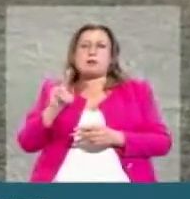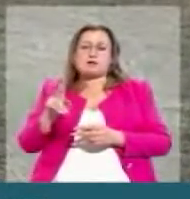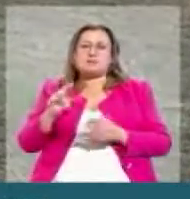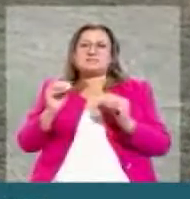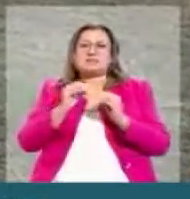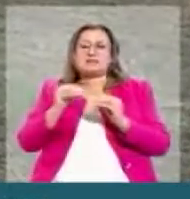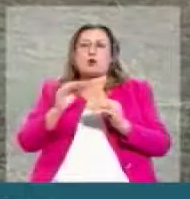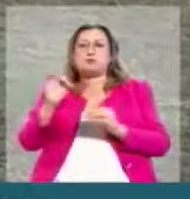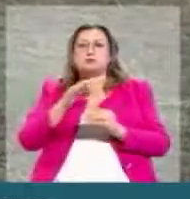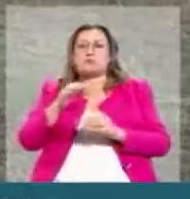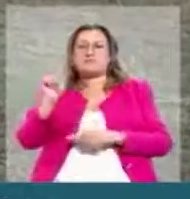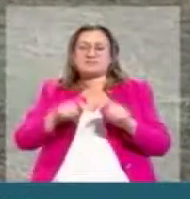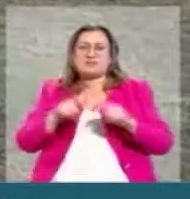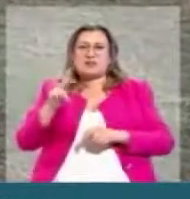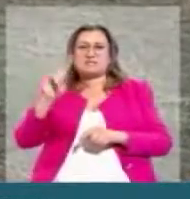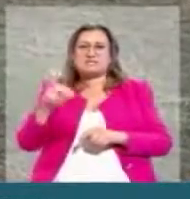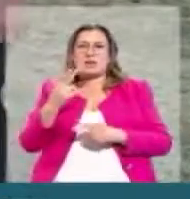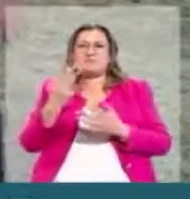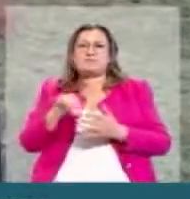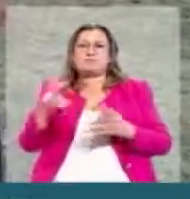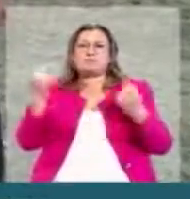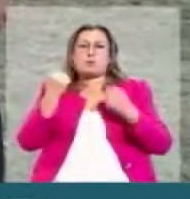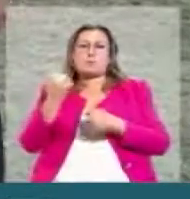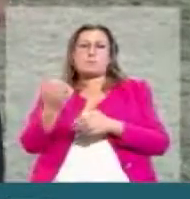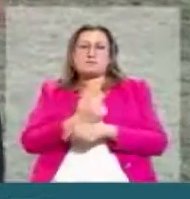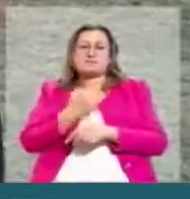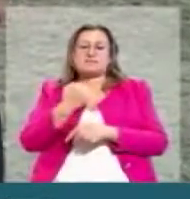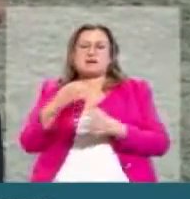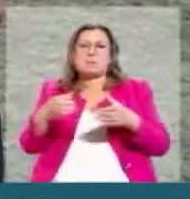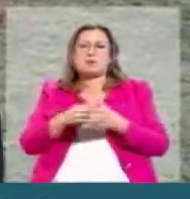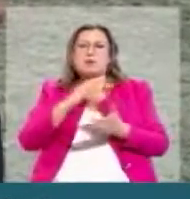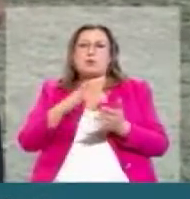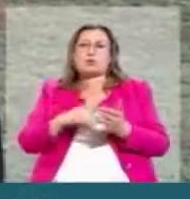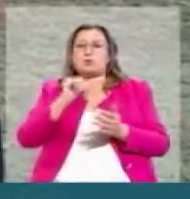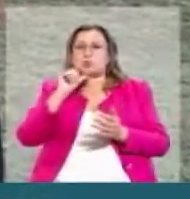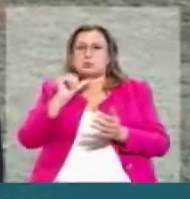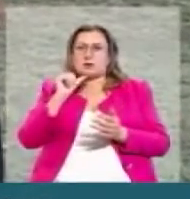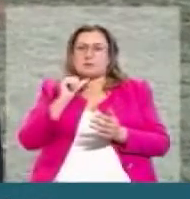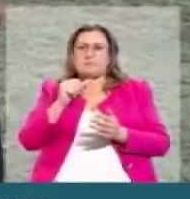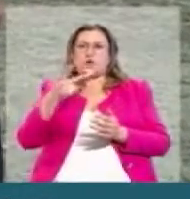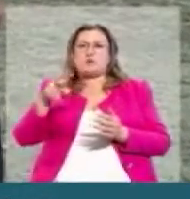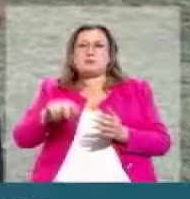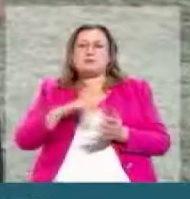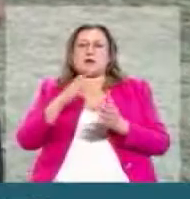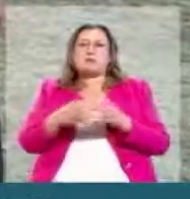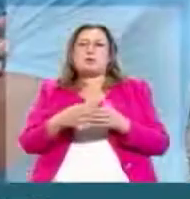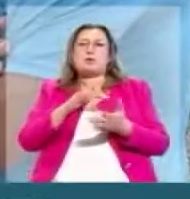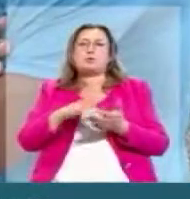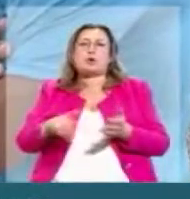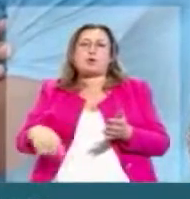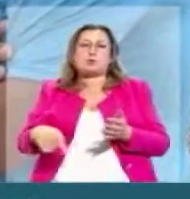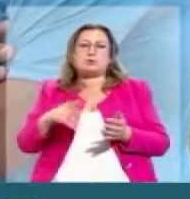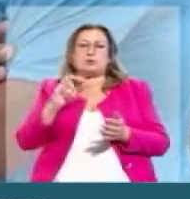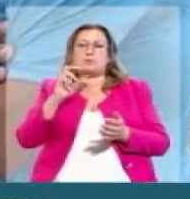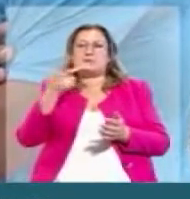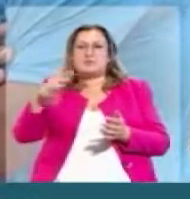итогам 10-го областного фестиваля по национальным видам спорта победителями стала команда города Кустанай. Второе место заняла команда города Рудного.